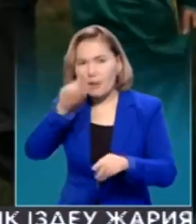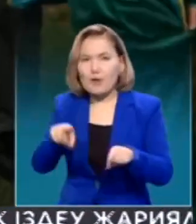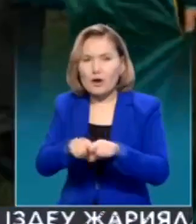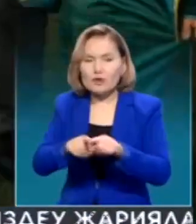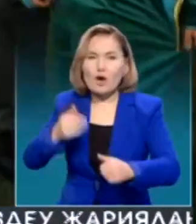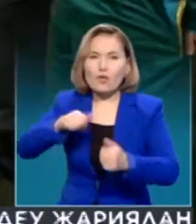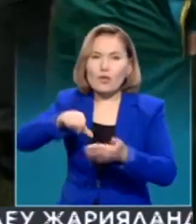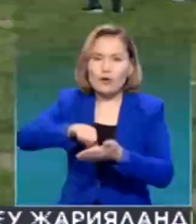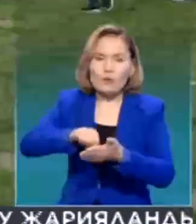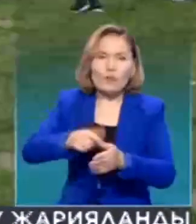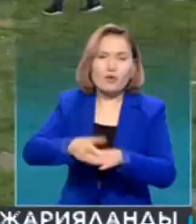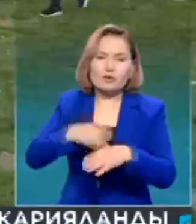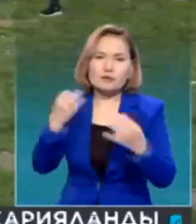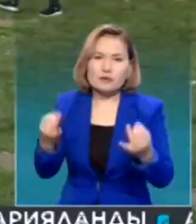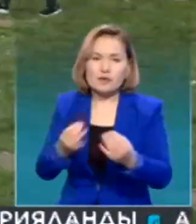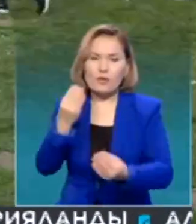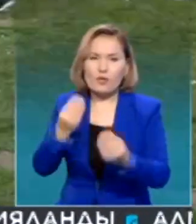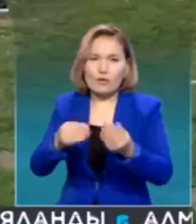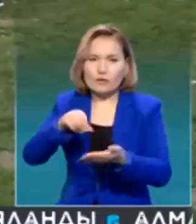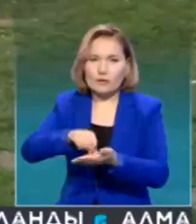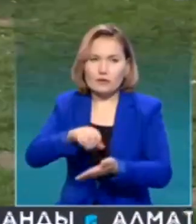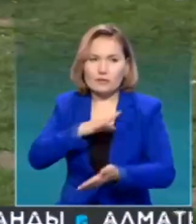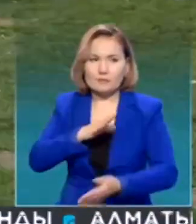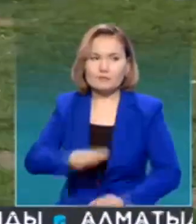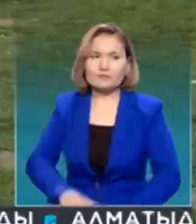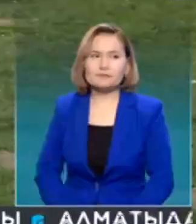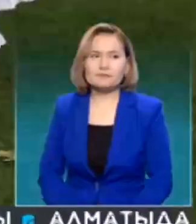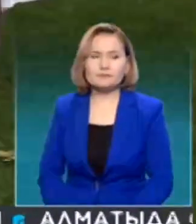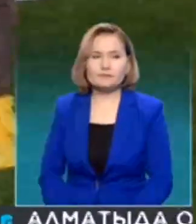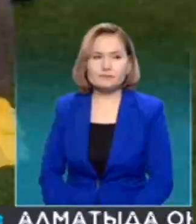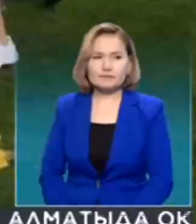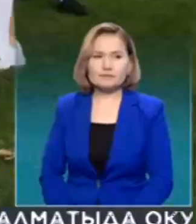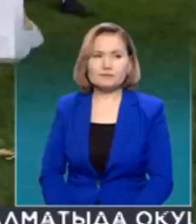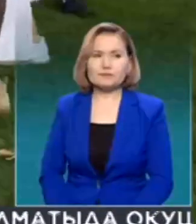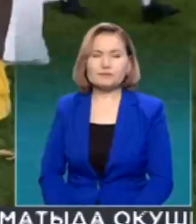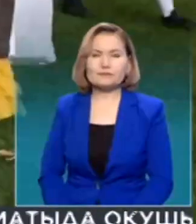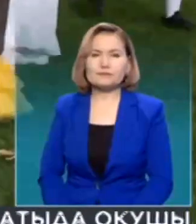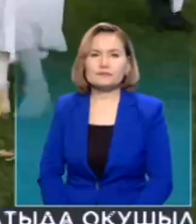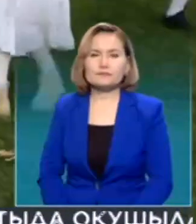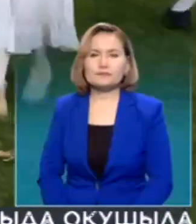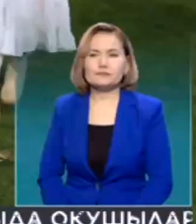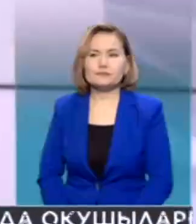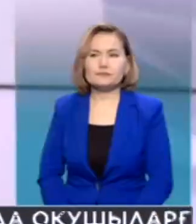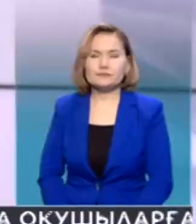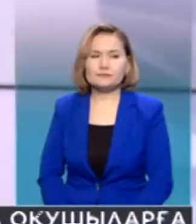айтуынсыз ақ арқан тартып ойнай бастады. Марина Бекенова, Қазақстан ұлттық арнасы, Ұлыбритания.